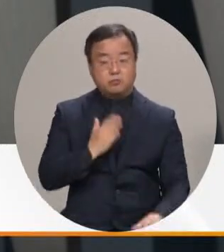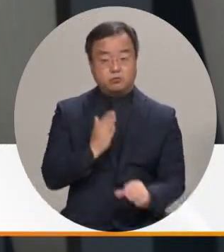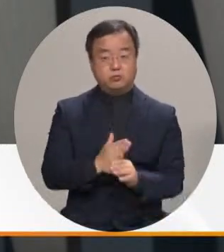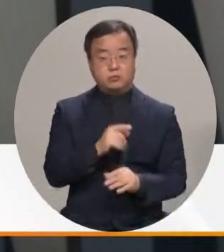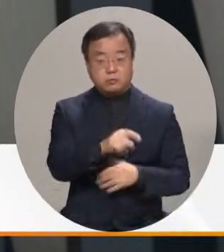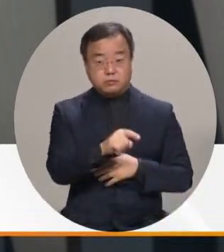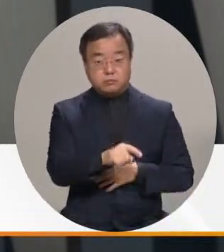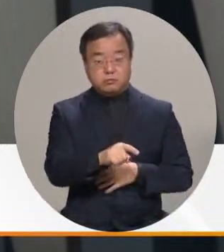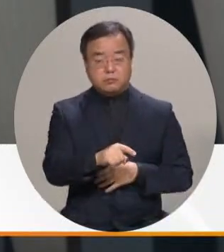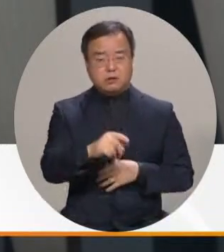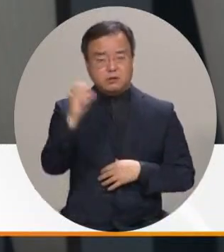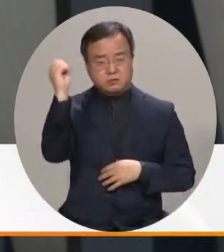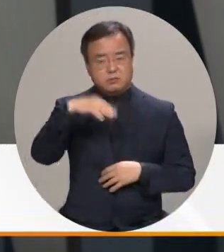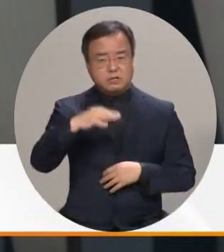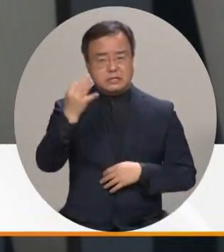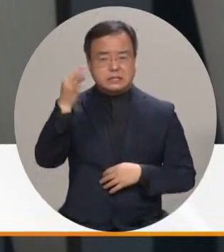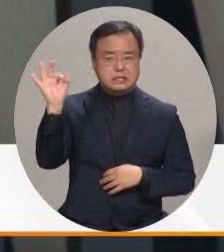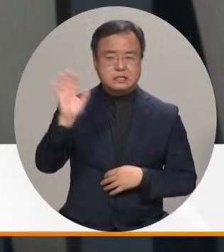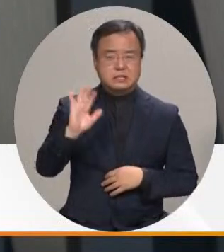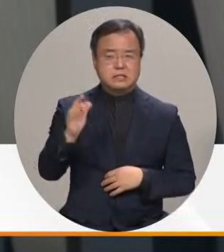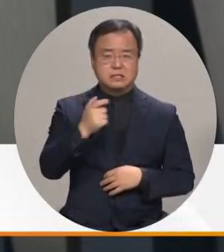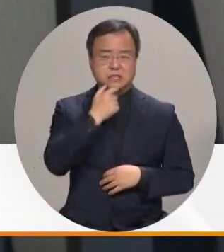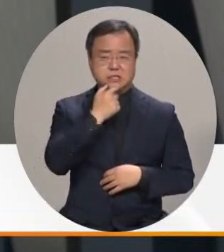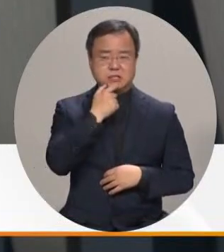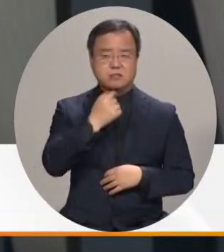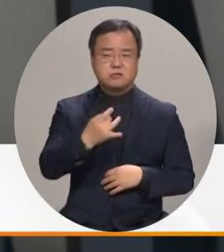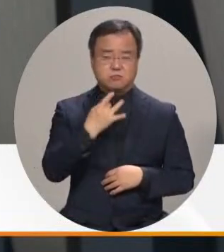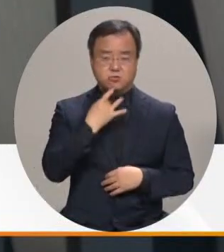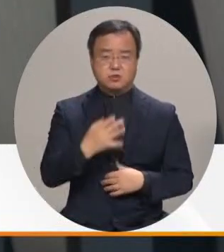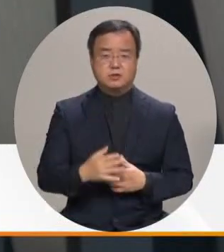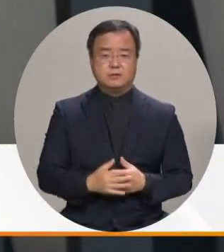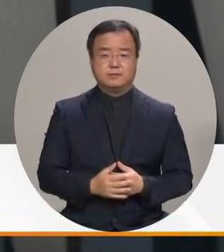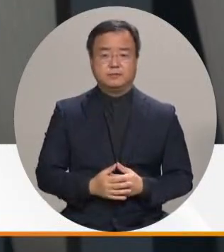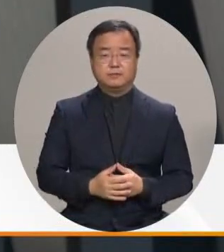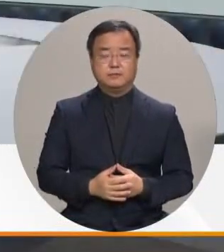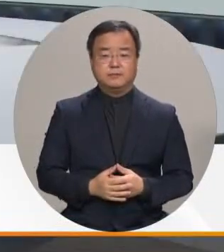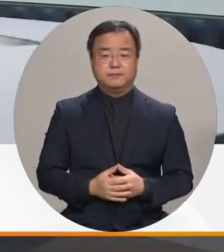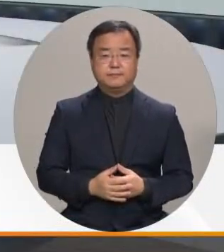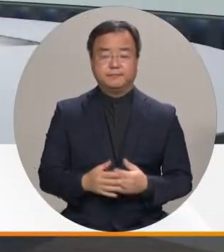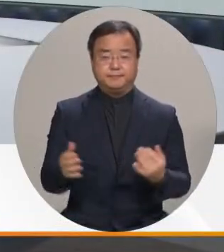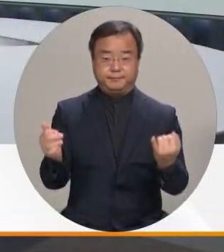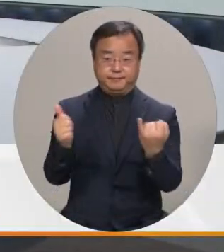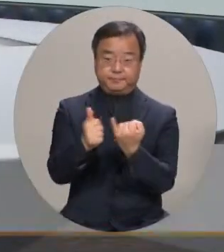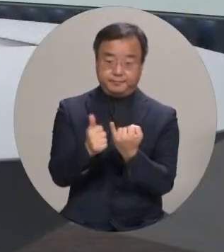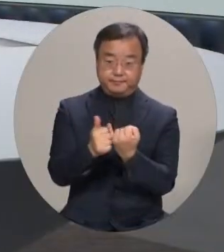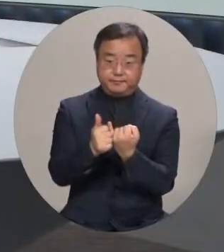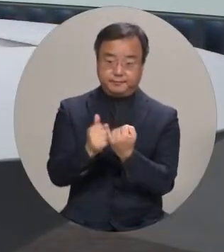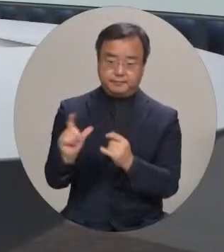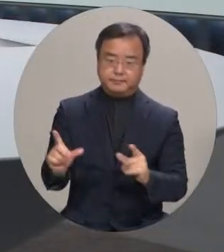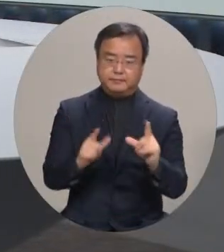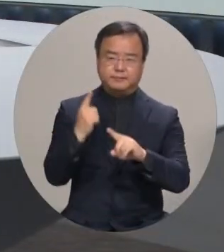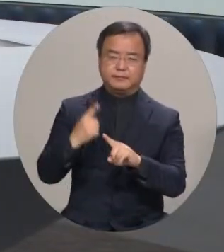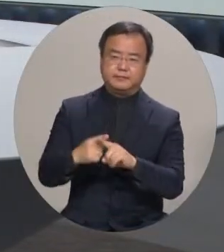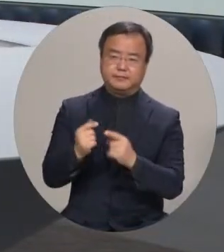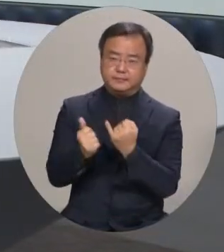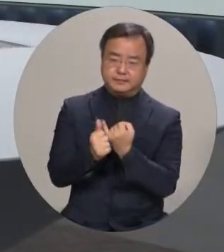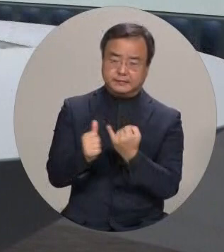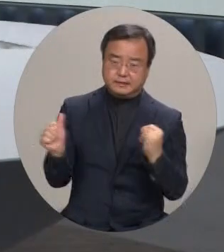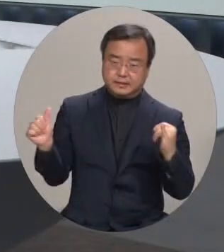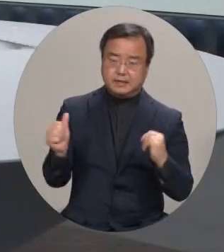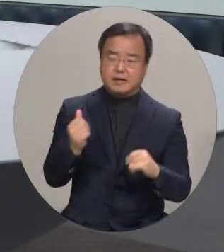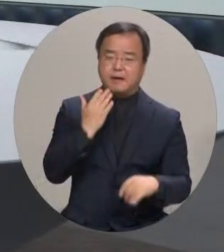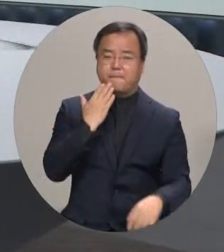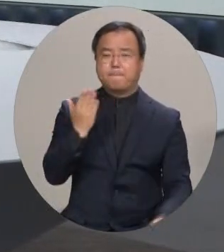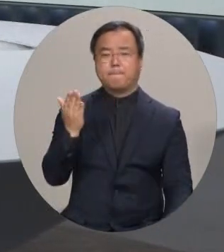갖다가 시행하고 있지 않을 뿐인 거죠 예네 부부는 뭐 살다가 헤어질 수 있지만